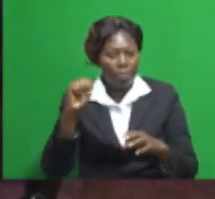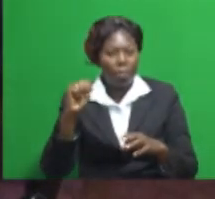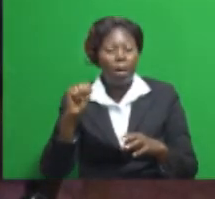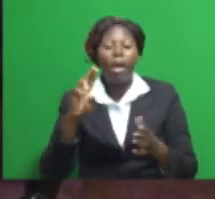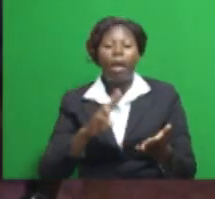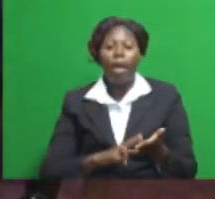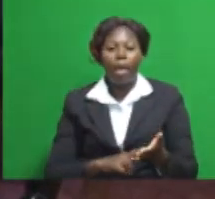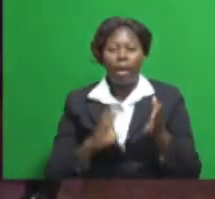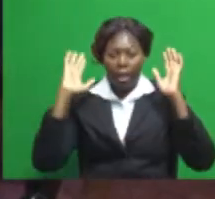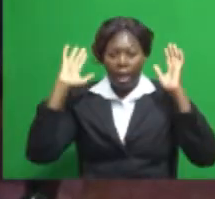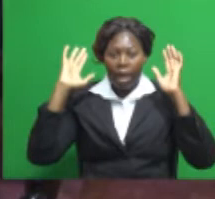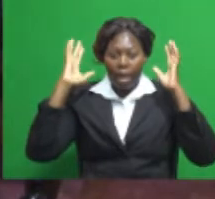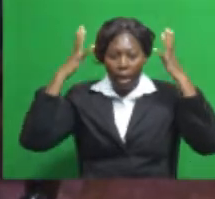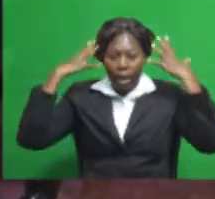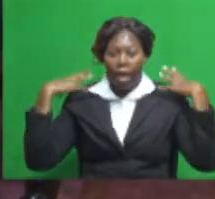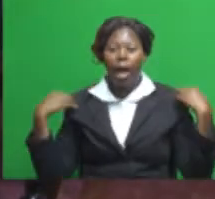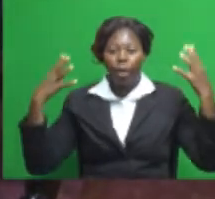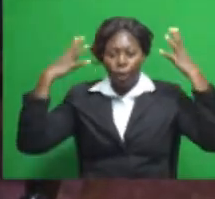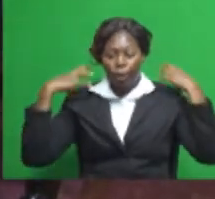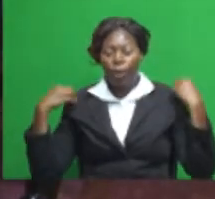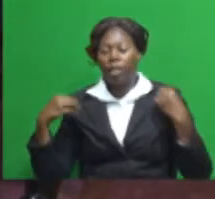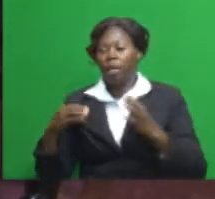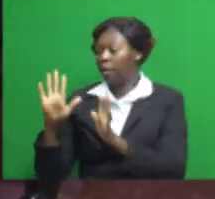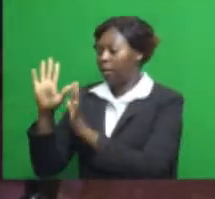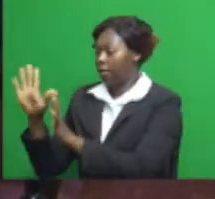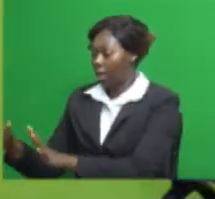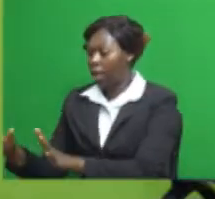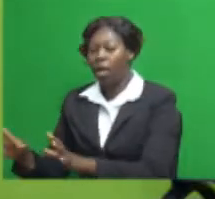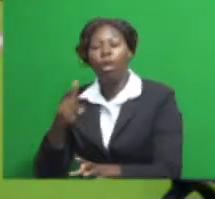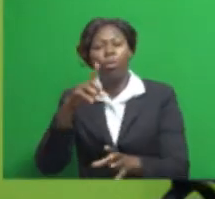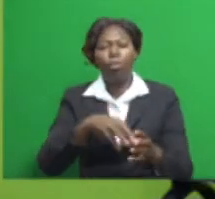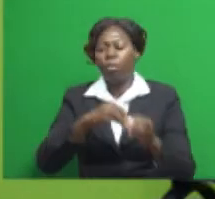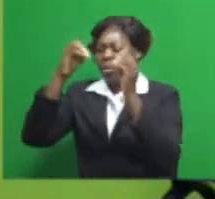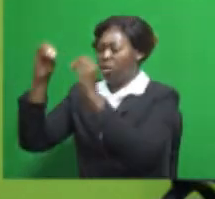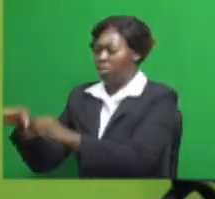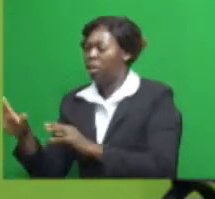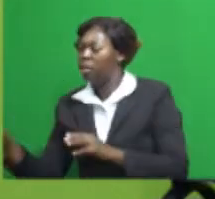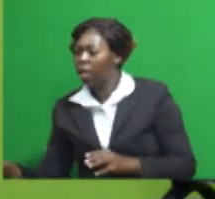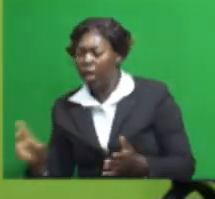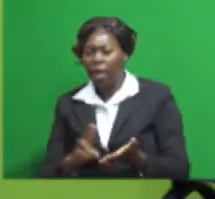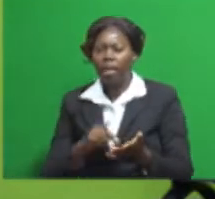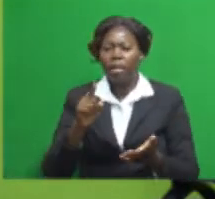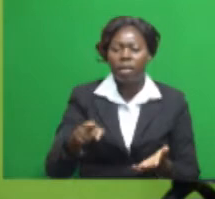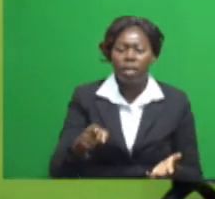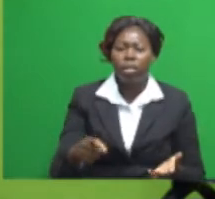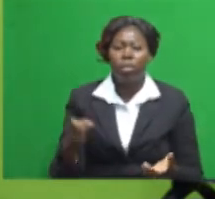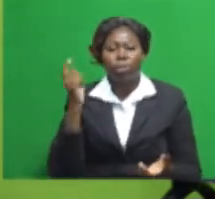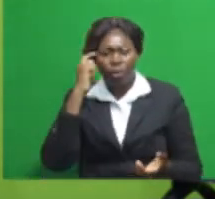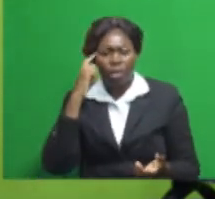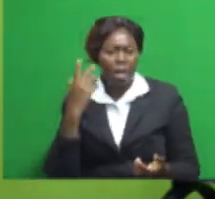mbudzi yaiuya nesimba rese ichisko kachikira pau saka munyoro webhaibheri ari kusummarize